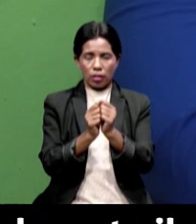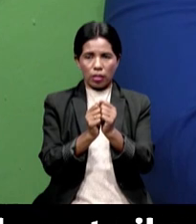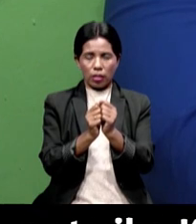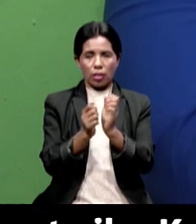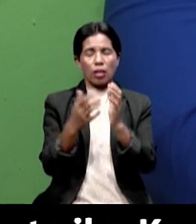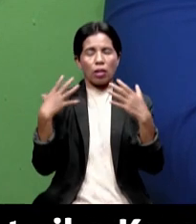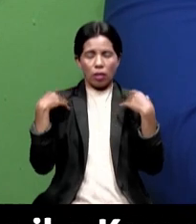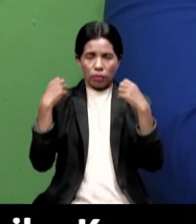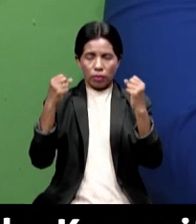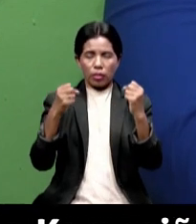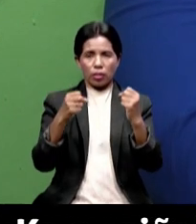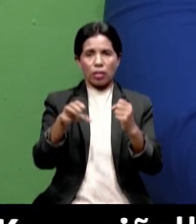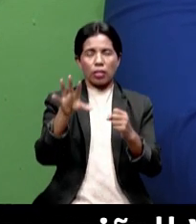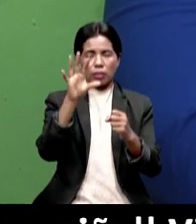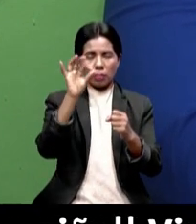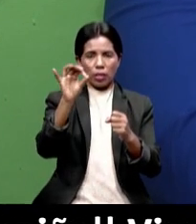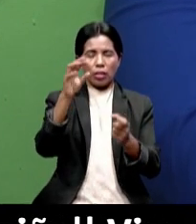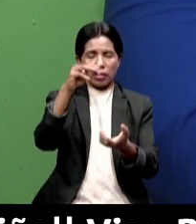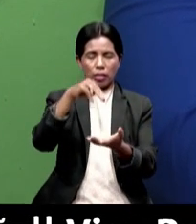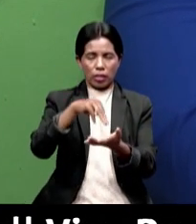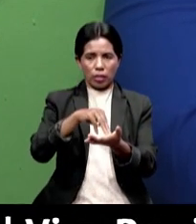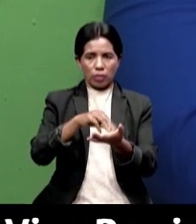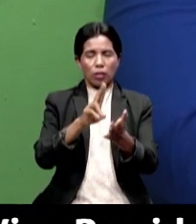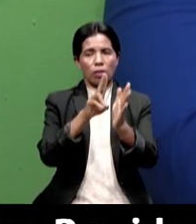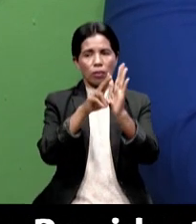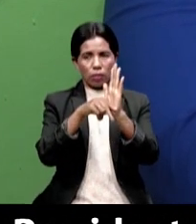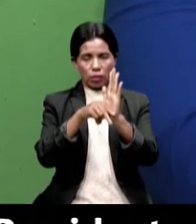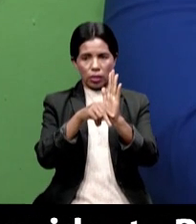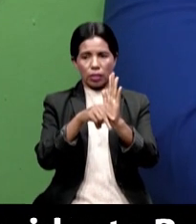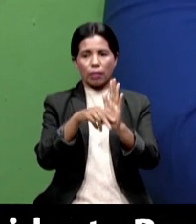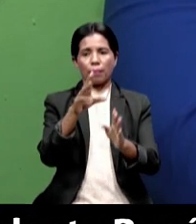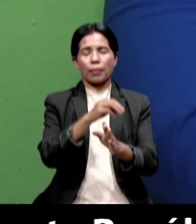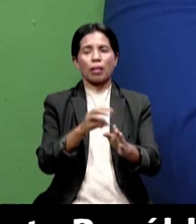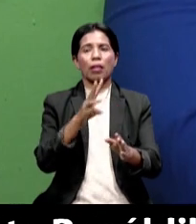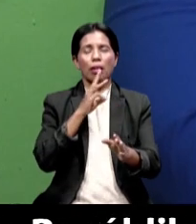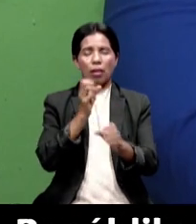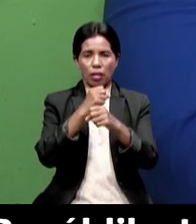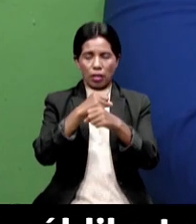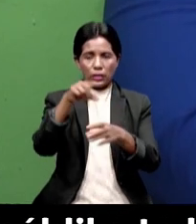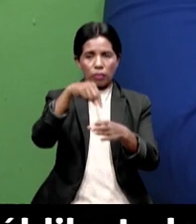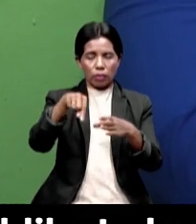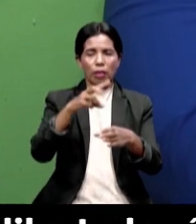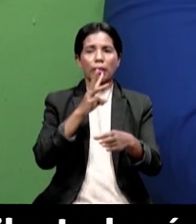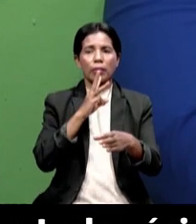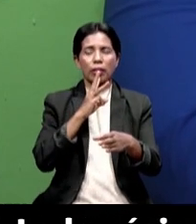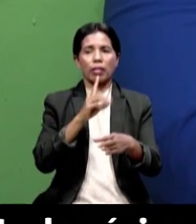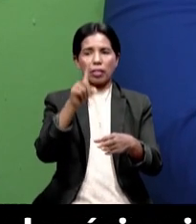9000 litros por hora ne produsaun bene ida